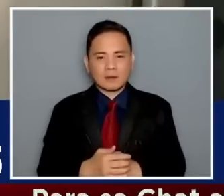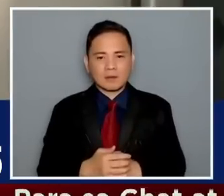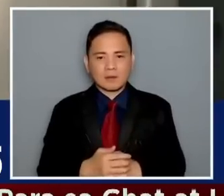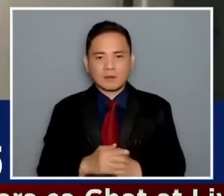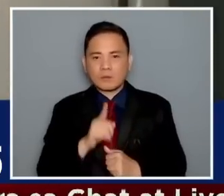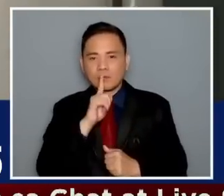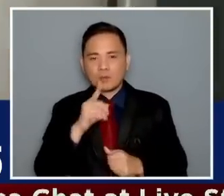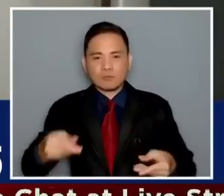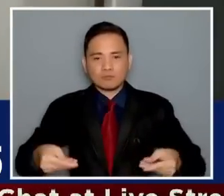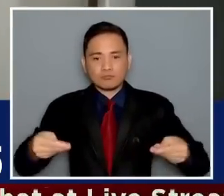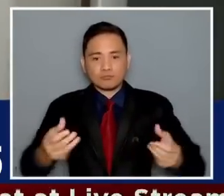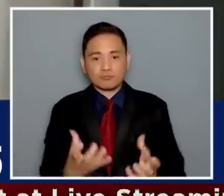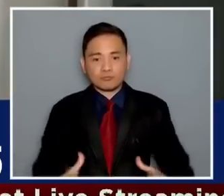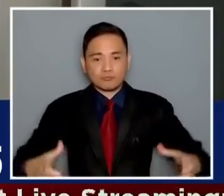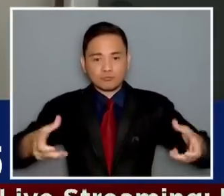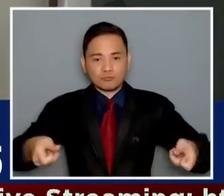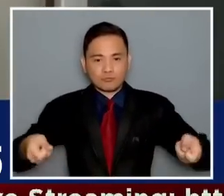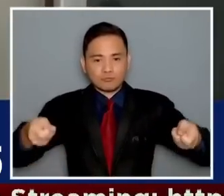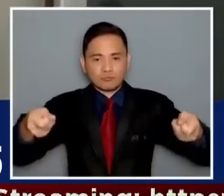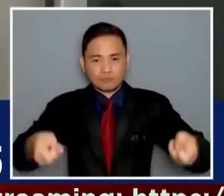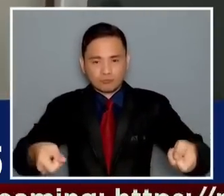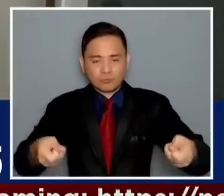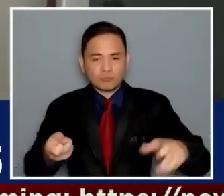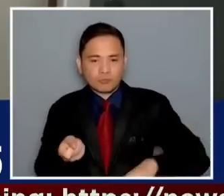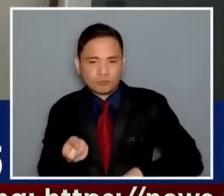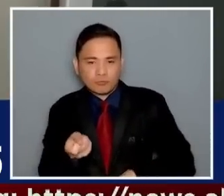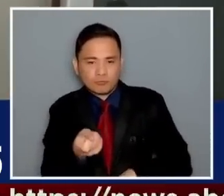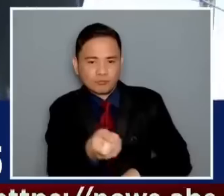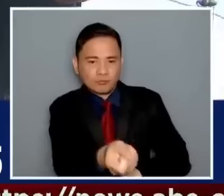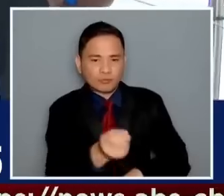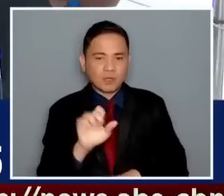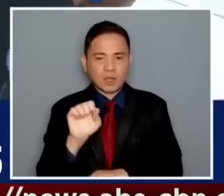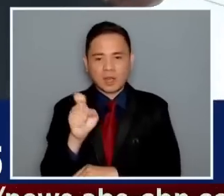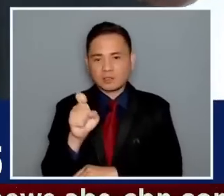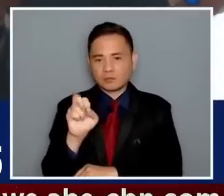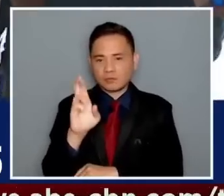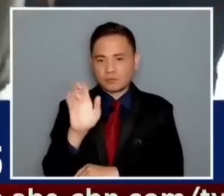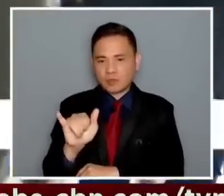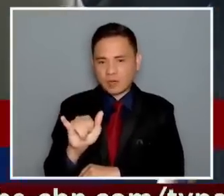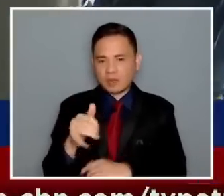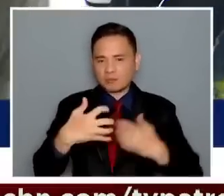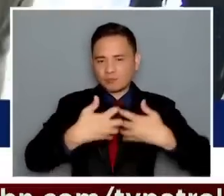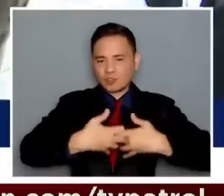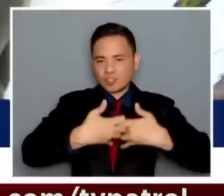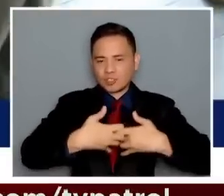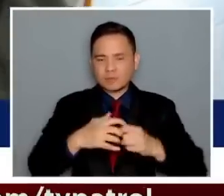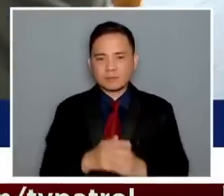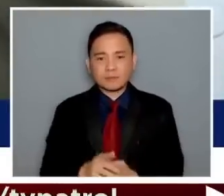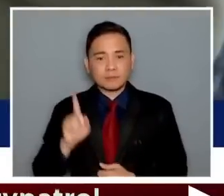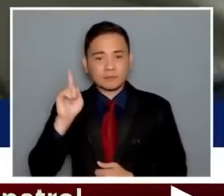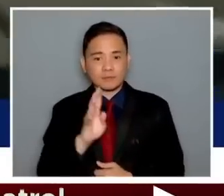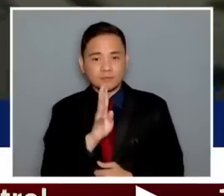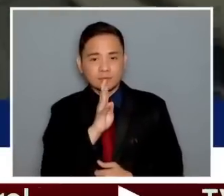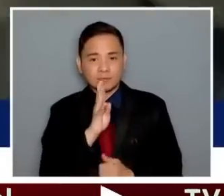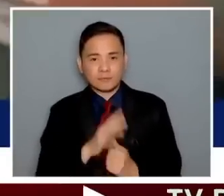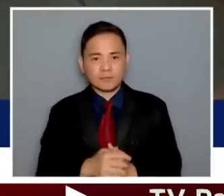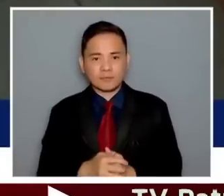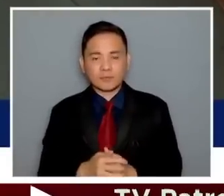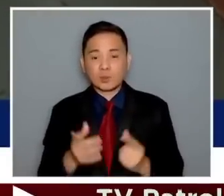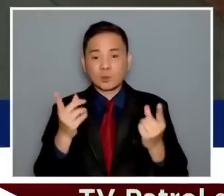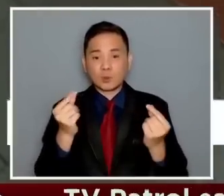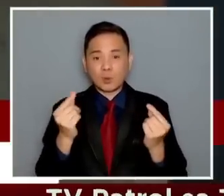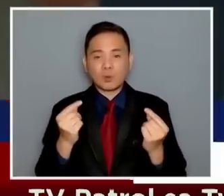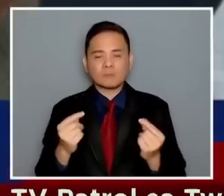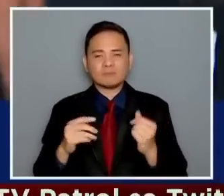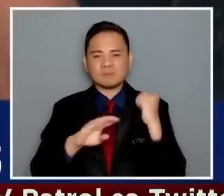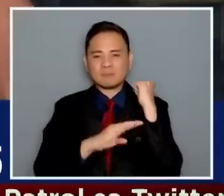tray na pinaglalagyan ng gamit kapag ipinapasok sa x-ray machine. Base sa kwento ni Alana, ay pahayga niyang inilagay ang kanyang bag dahil nga